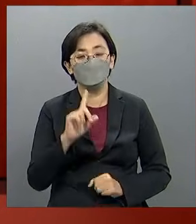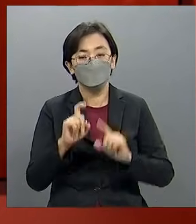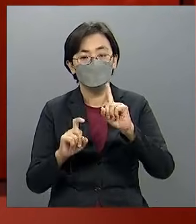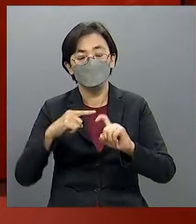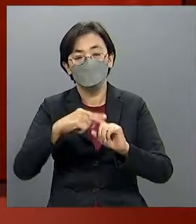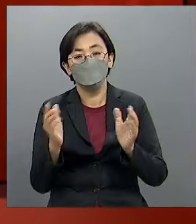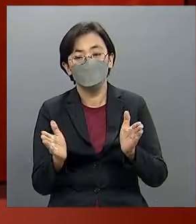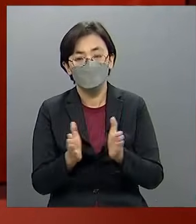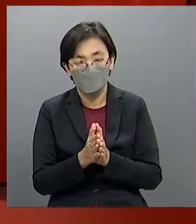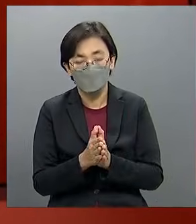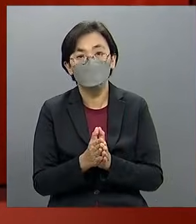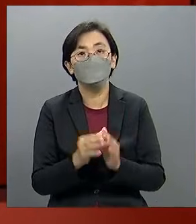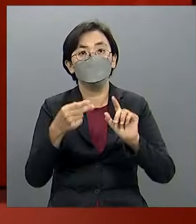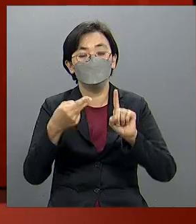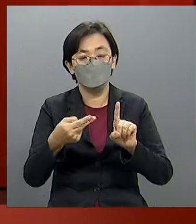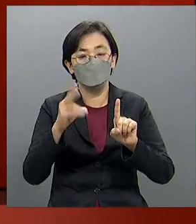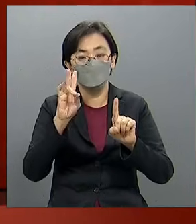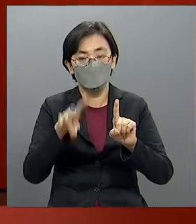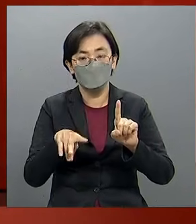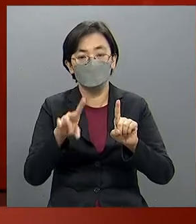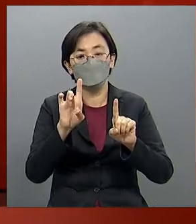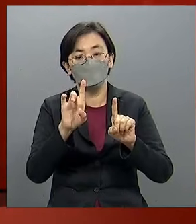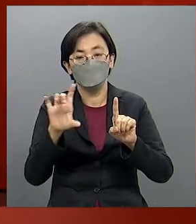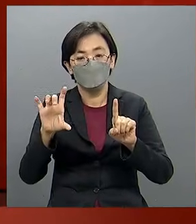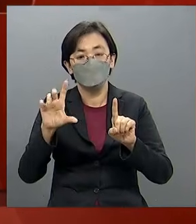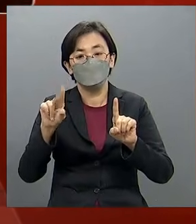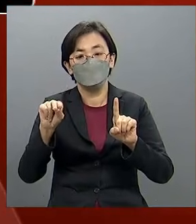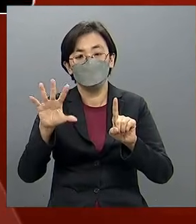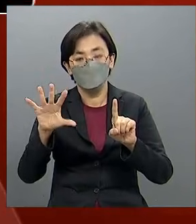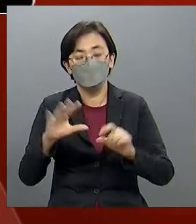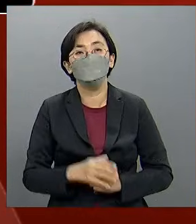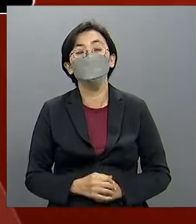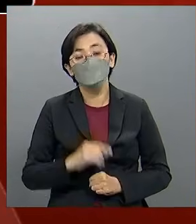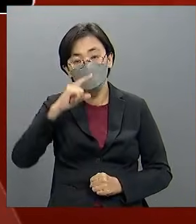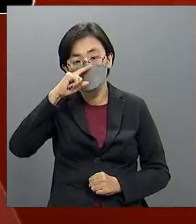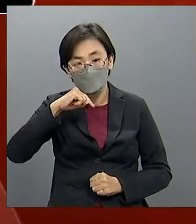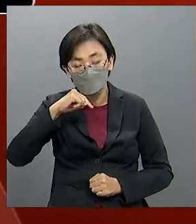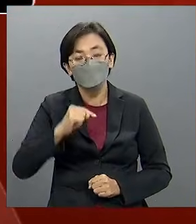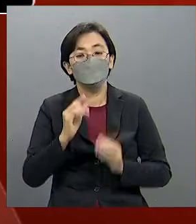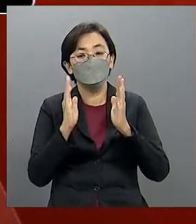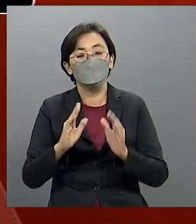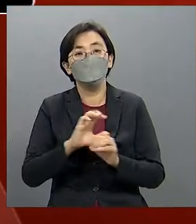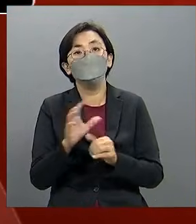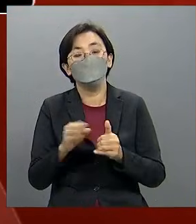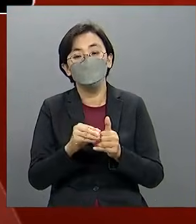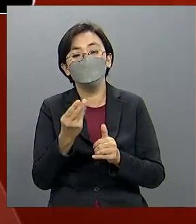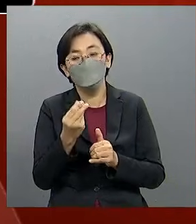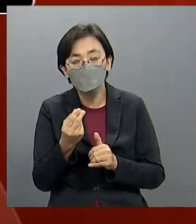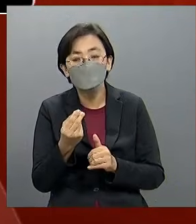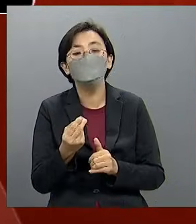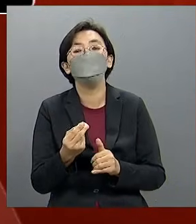นี้ 17,835 คนไทยมีอัตราการเสียชีวิตอยู่ที่ร้อยละ 1.03 นะ